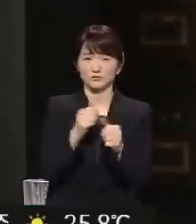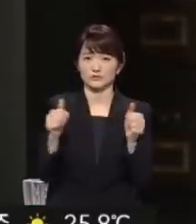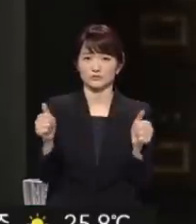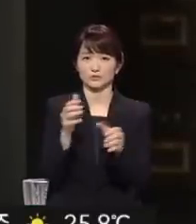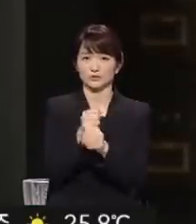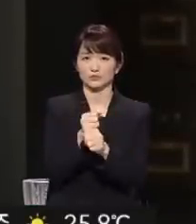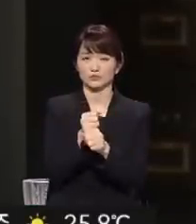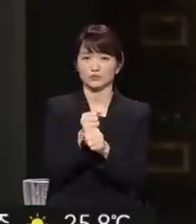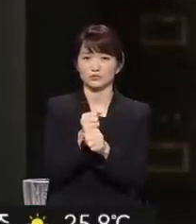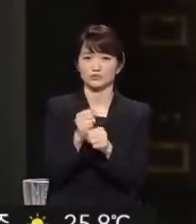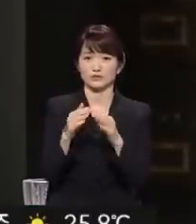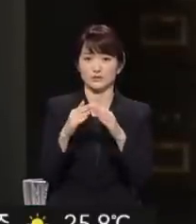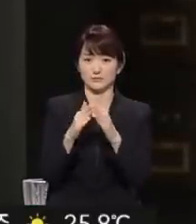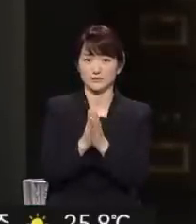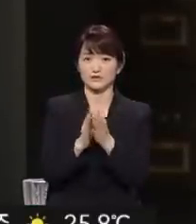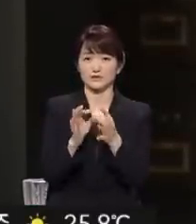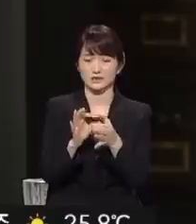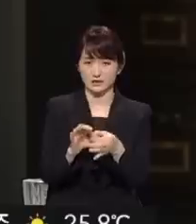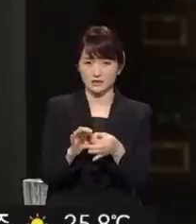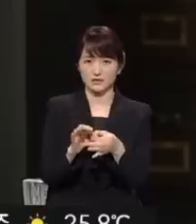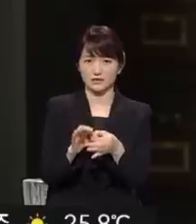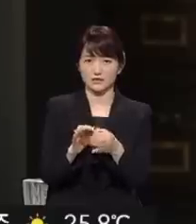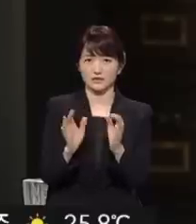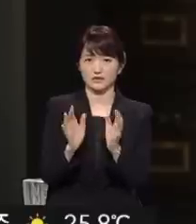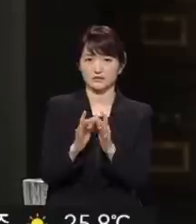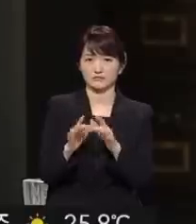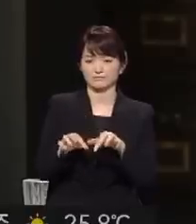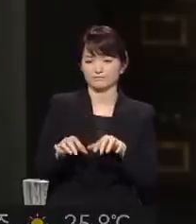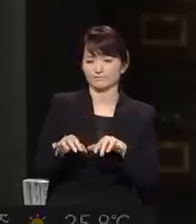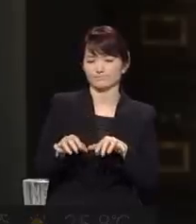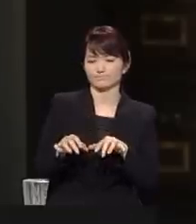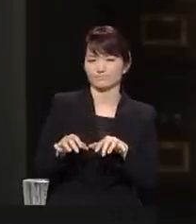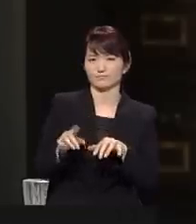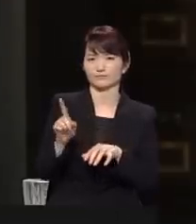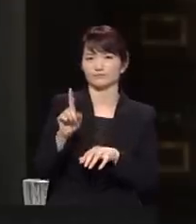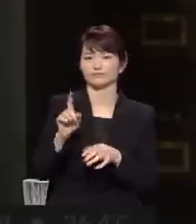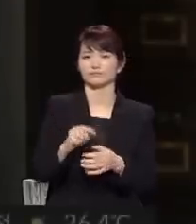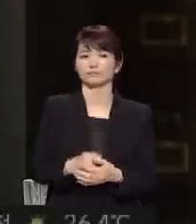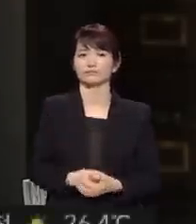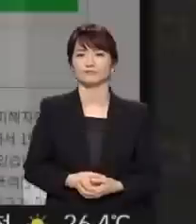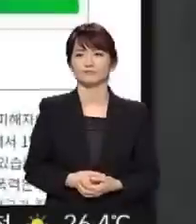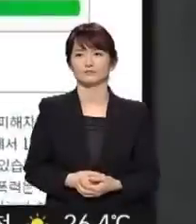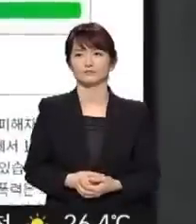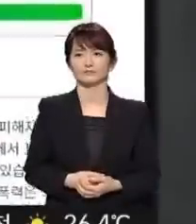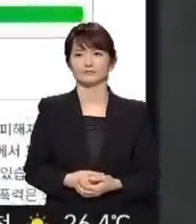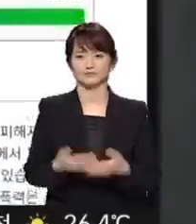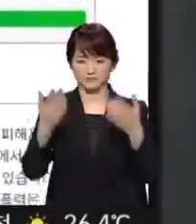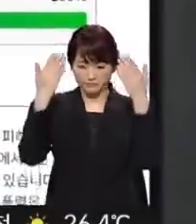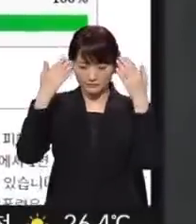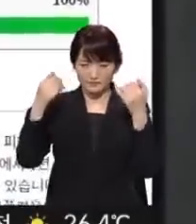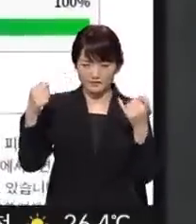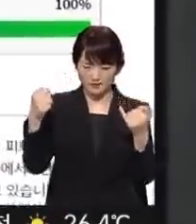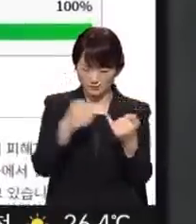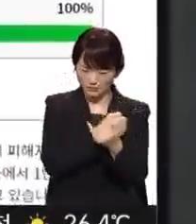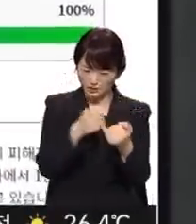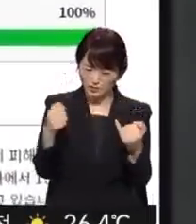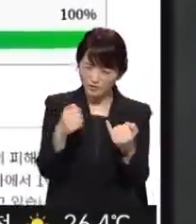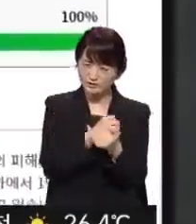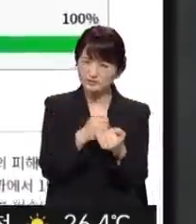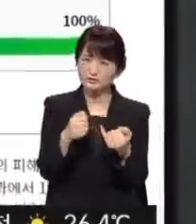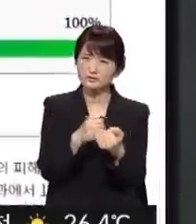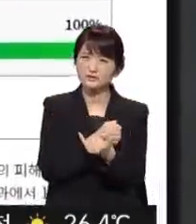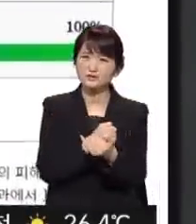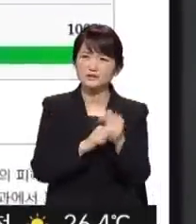관련한 국민청원을 올렸는데 현재 그 진행 상황이 어떻게 자 일반적으로 학교폭력이 폭행이나 협박이나 이런 상해죄가